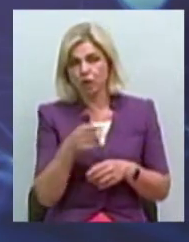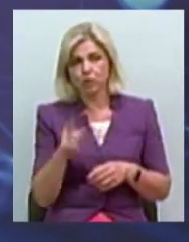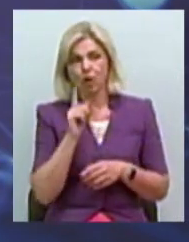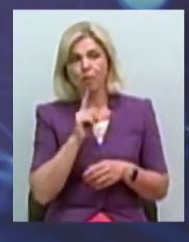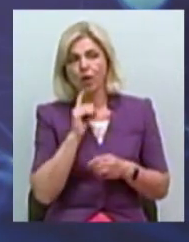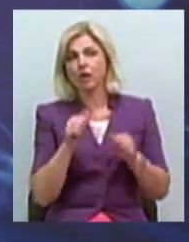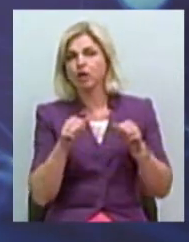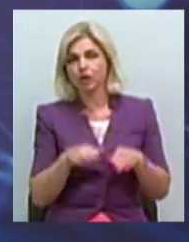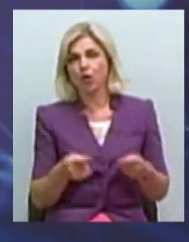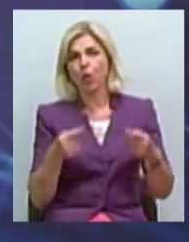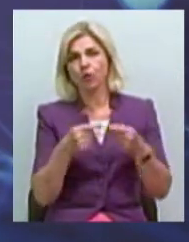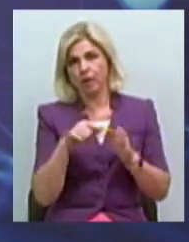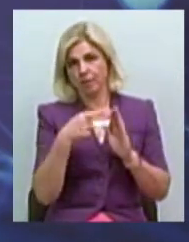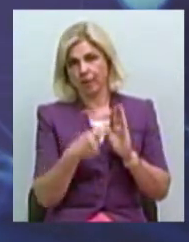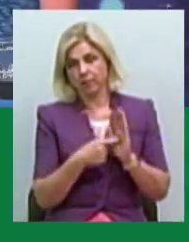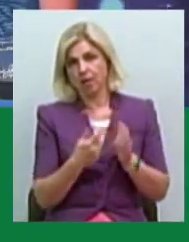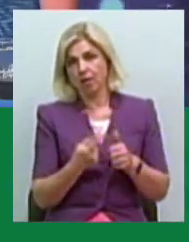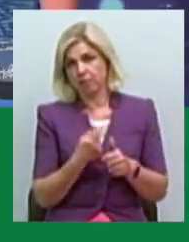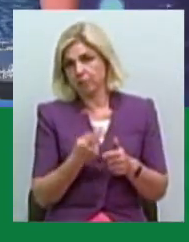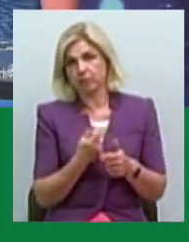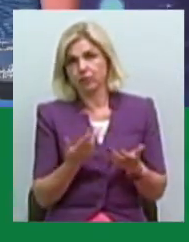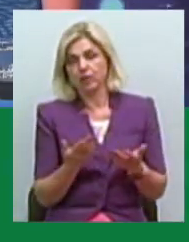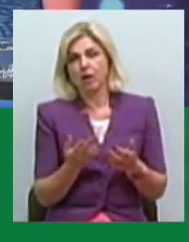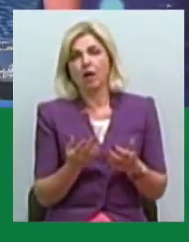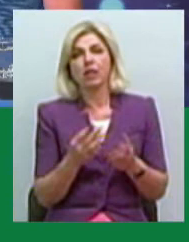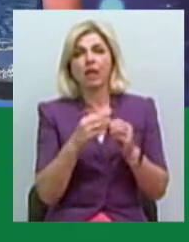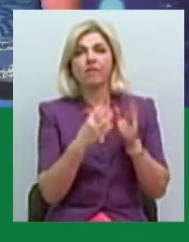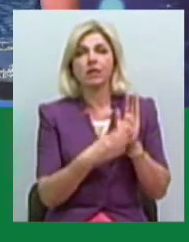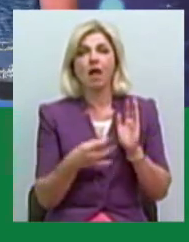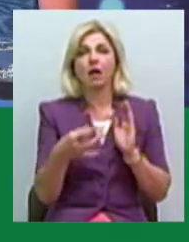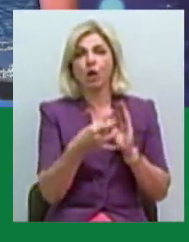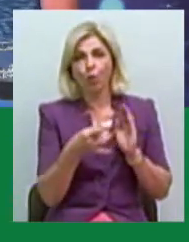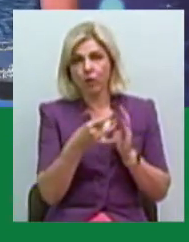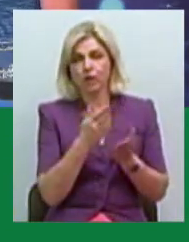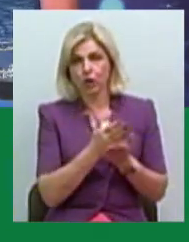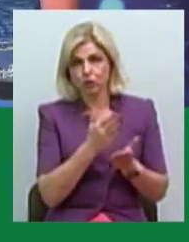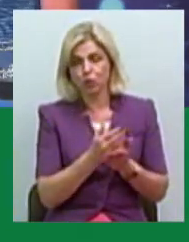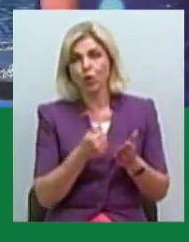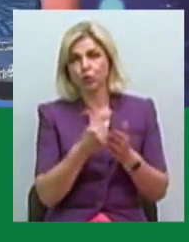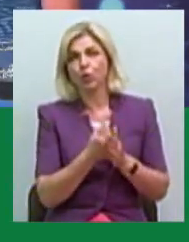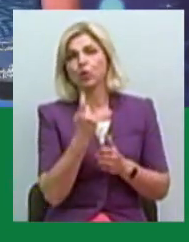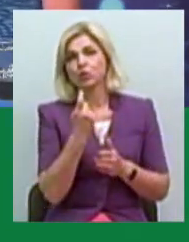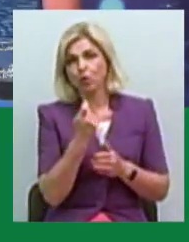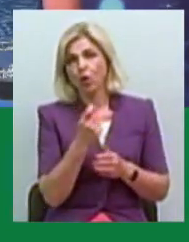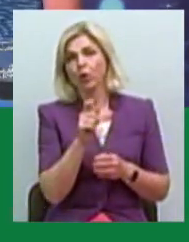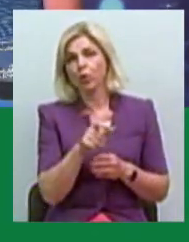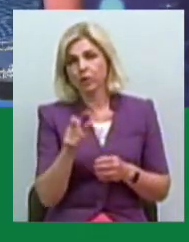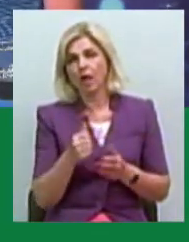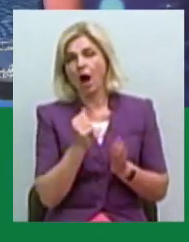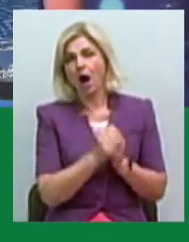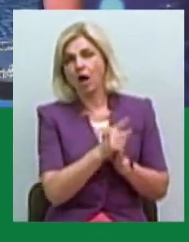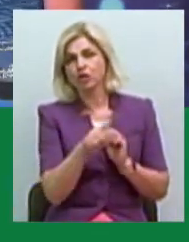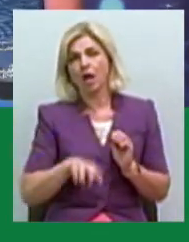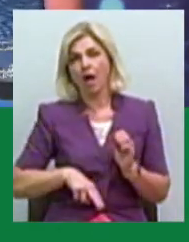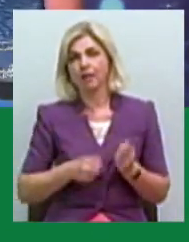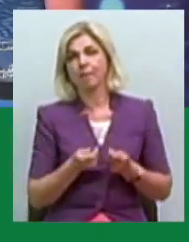конкретно питання. Це виходить майже те на те. 19 районів існує до 100 людей в кожній райадміністрації і 40